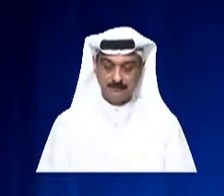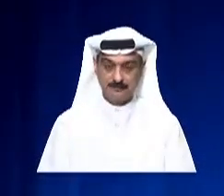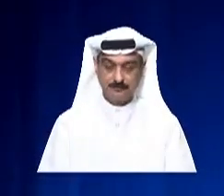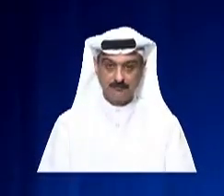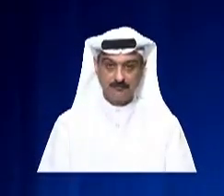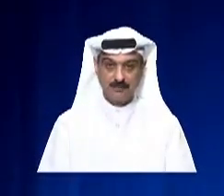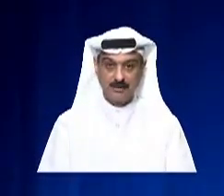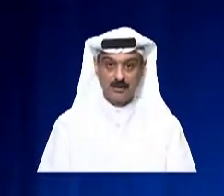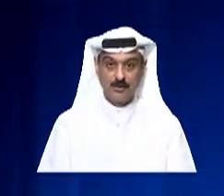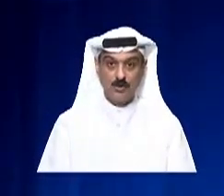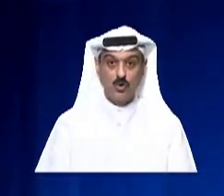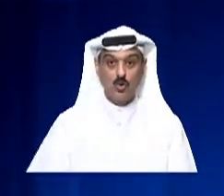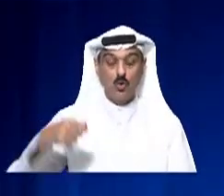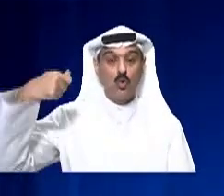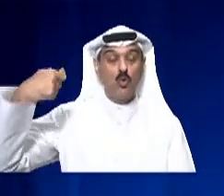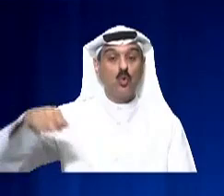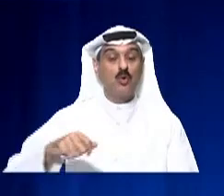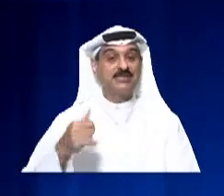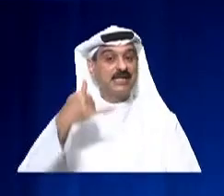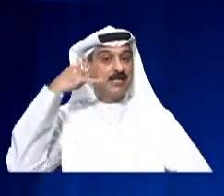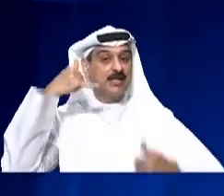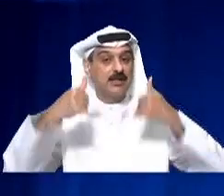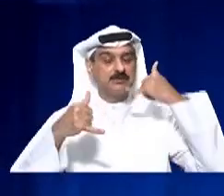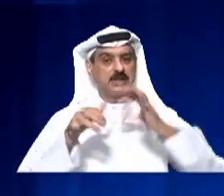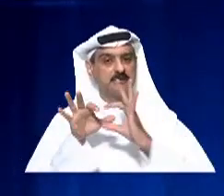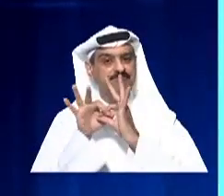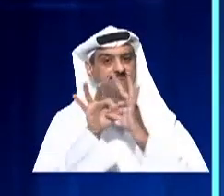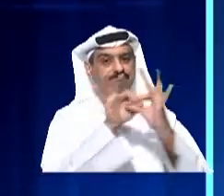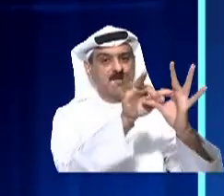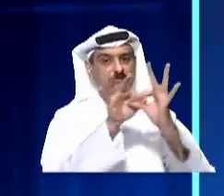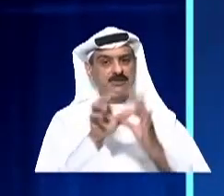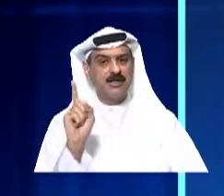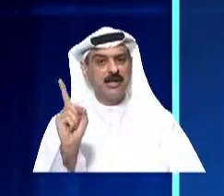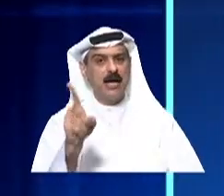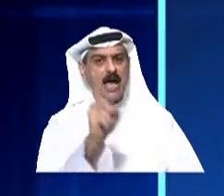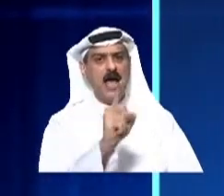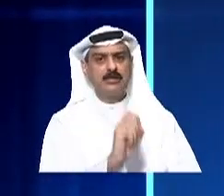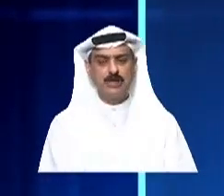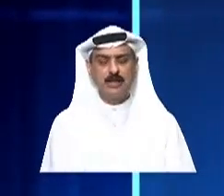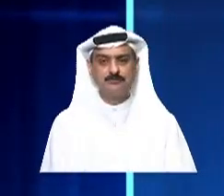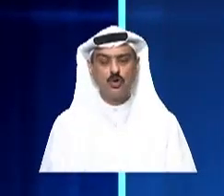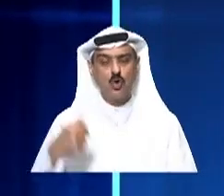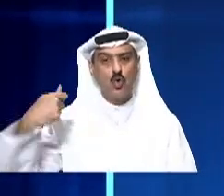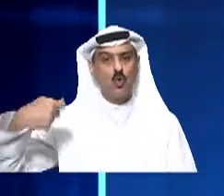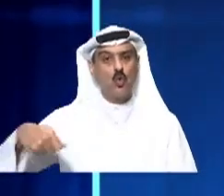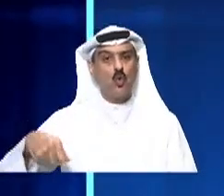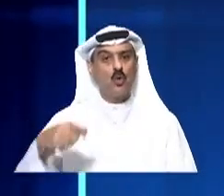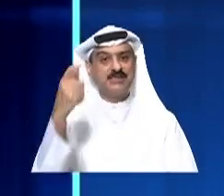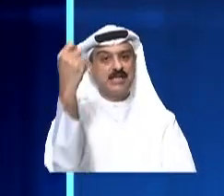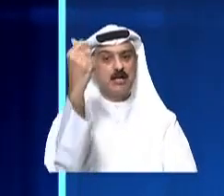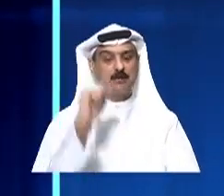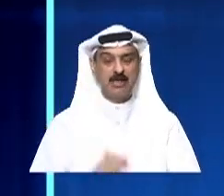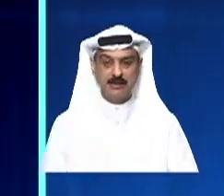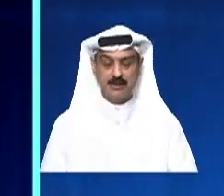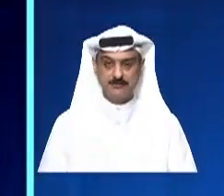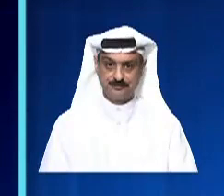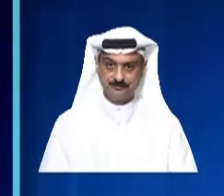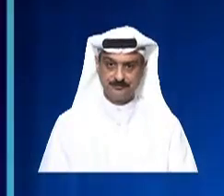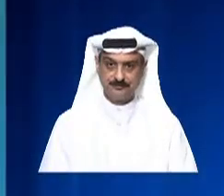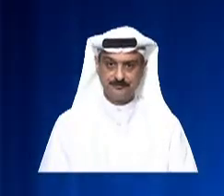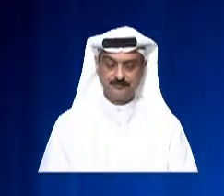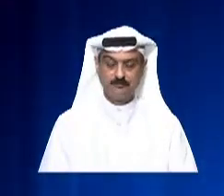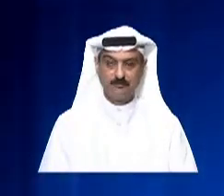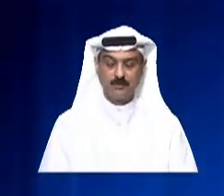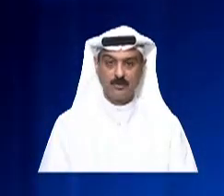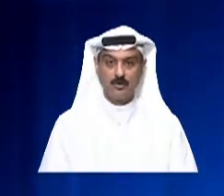لشؤون الاتصالات وتكنولوجيا المعلومات بالتنسيق مع كل من وزير المالية ووزير الدولة لشؤون الاقتصادية